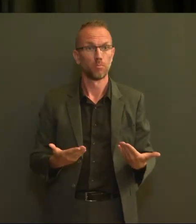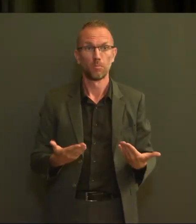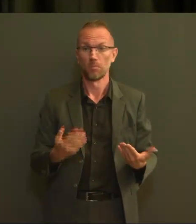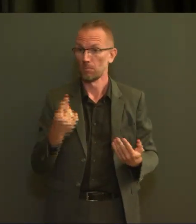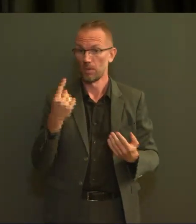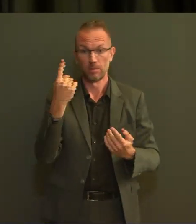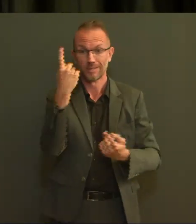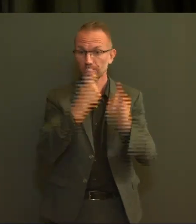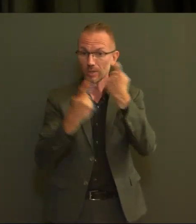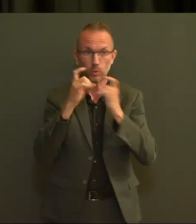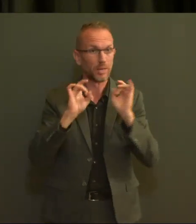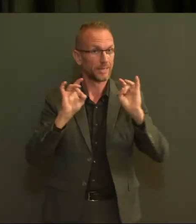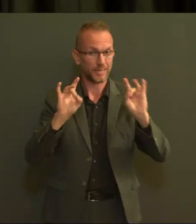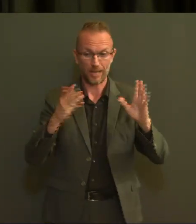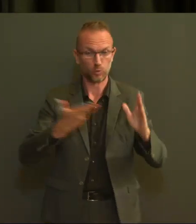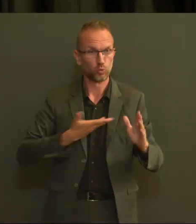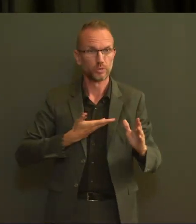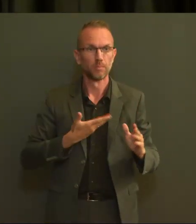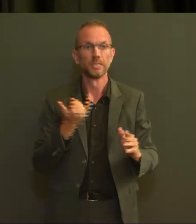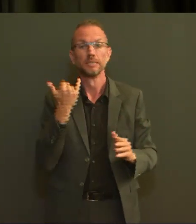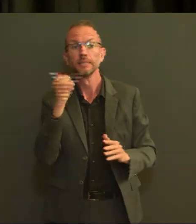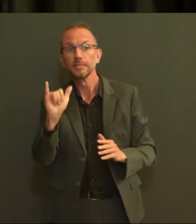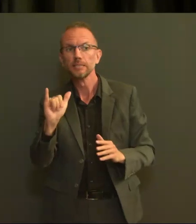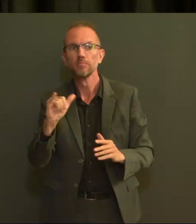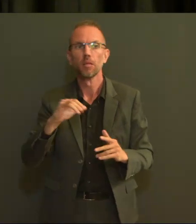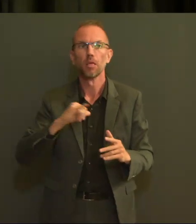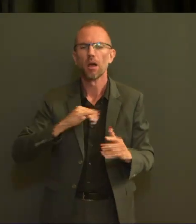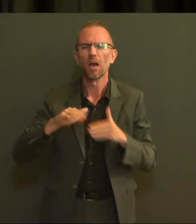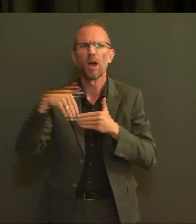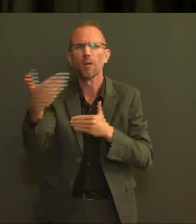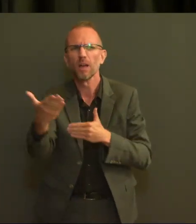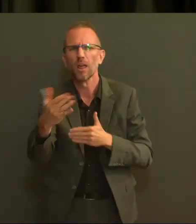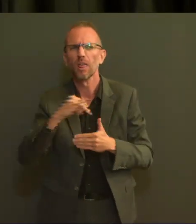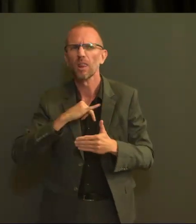nous répondrons évidemment à l'ensemble de vos questions en commentaire de cette vidéo.